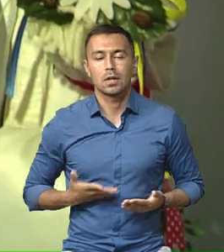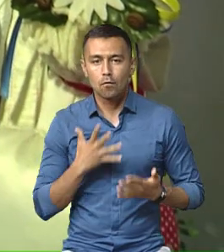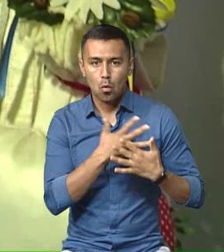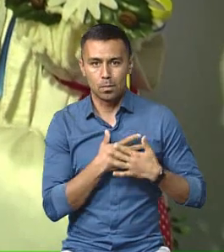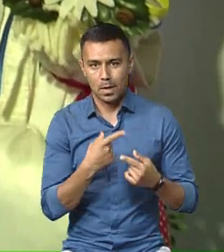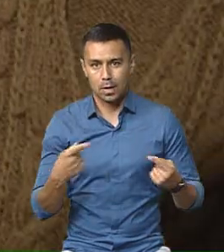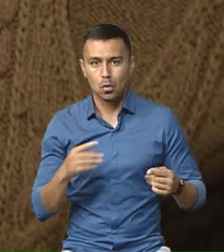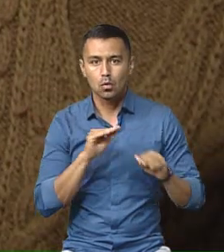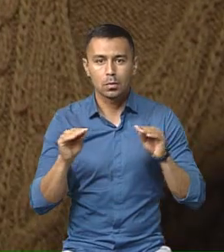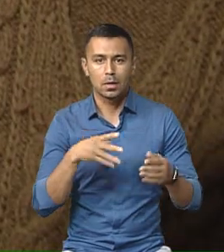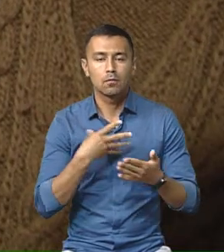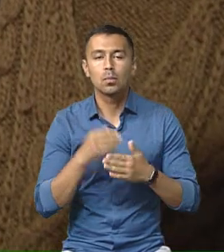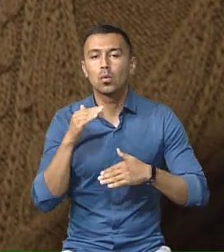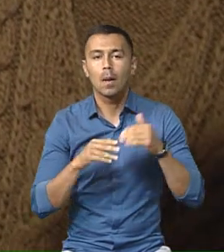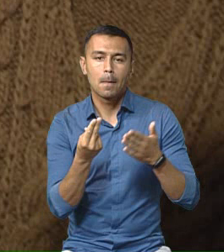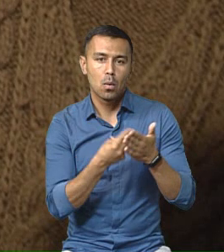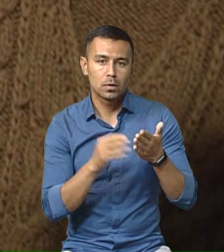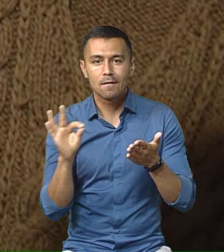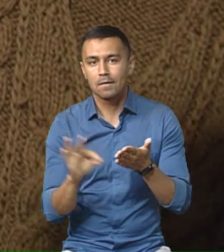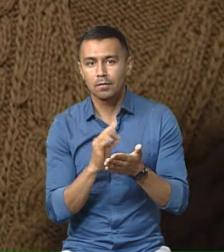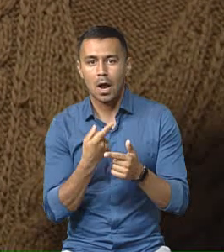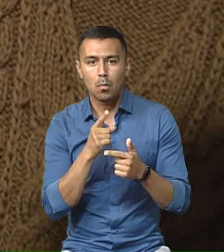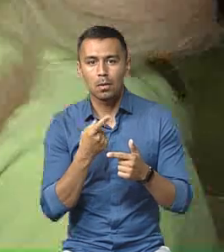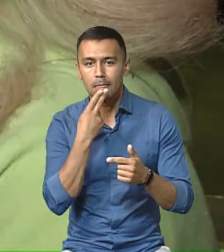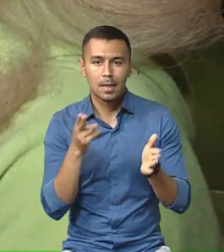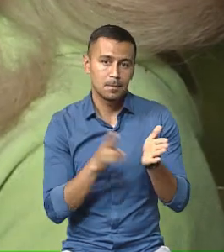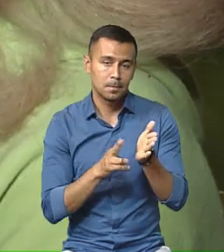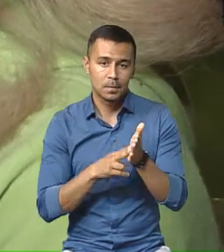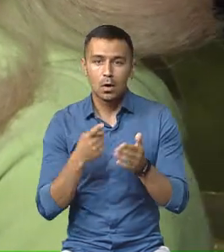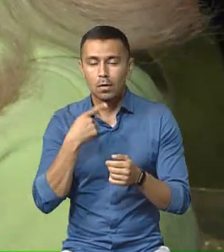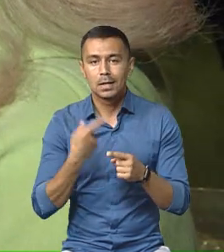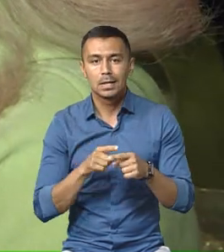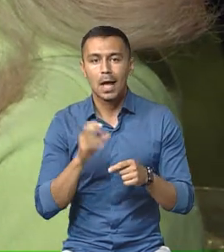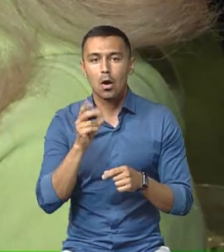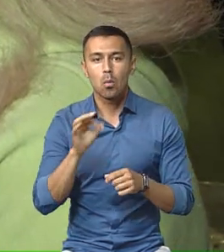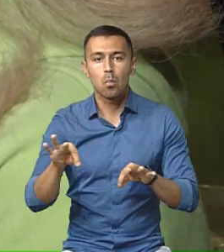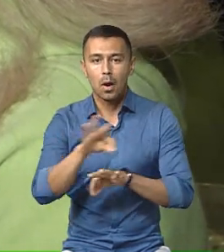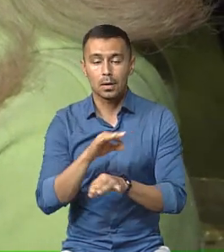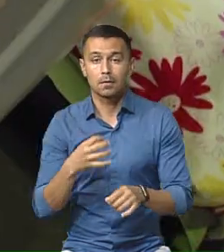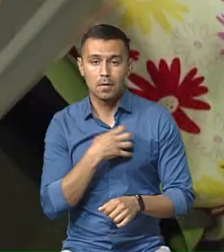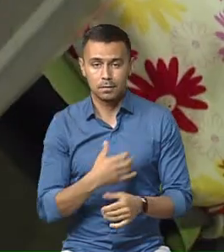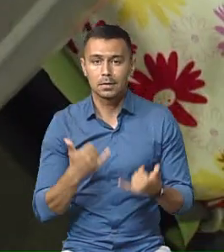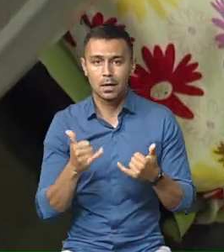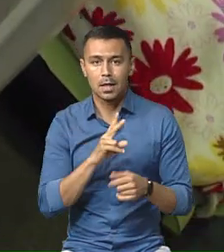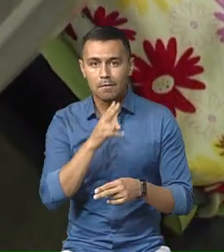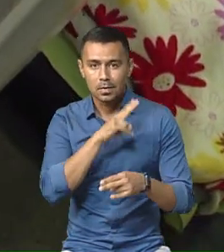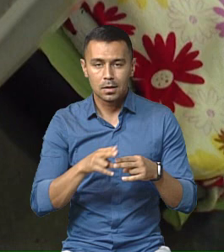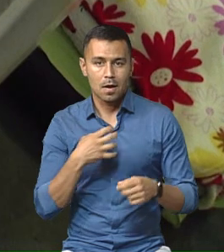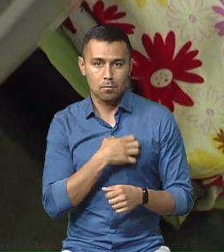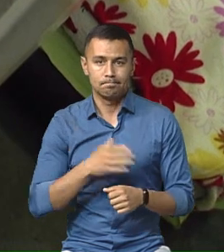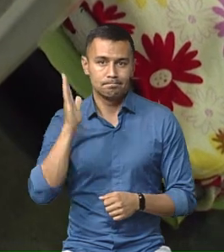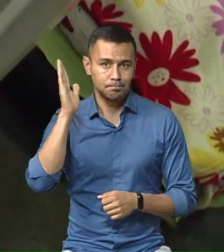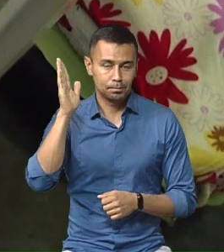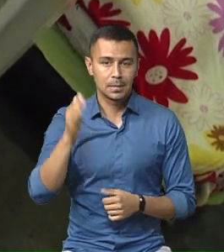речі, оздобивши їх власноруч малюнком, вишивкою чи аплікацією. Тетяна каже, цей екопроєкт на часі і зараз, і не втратить актуальності в